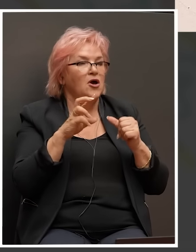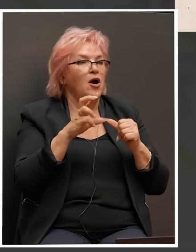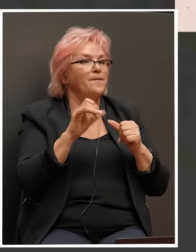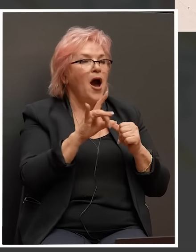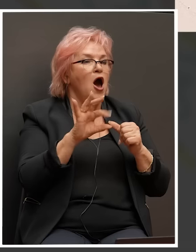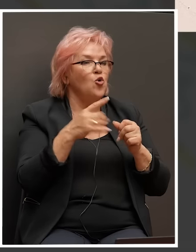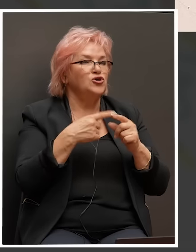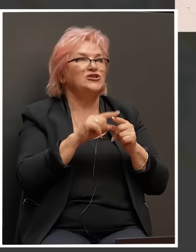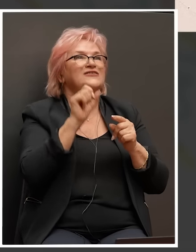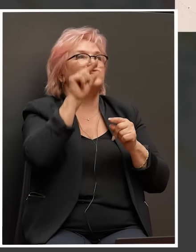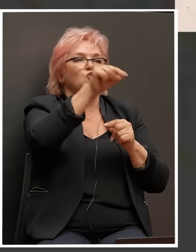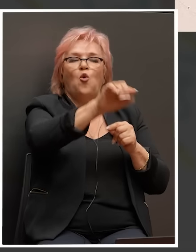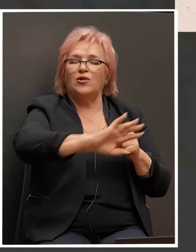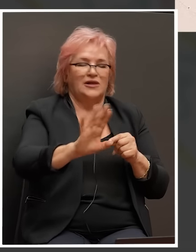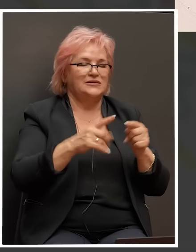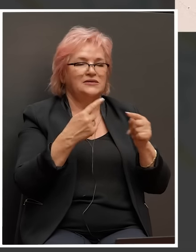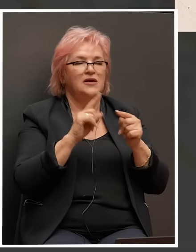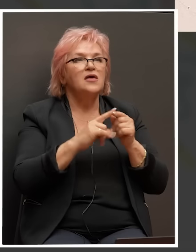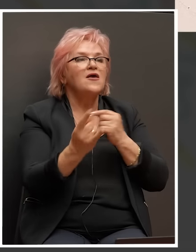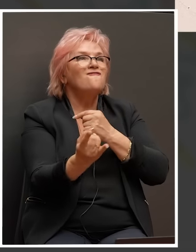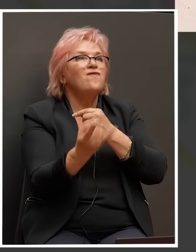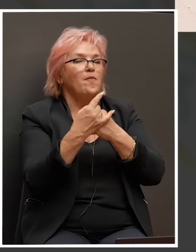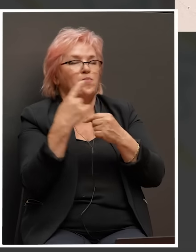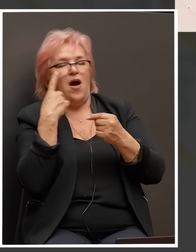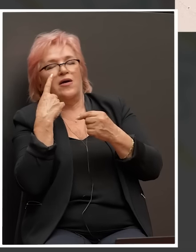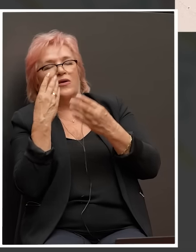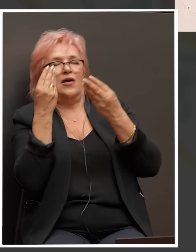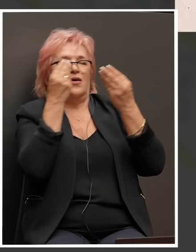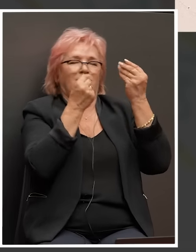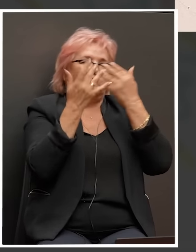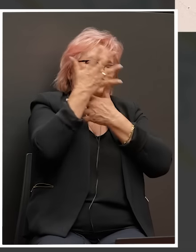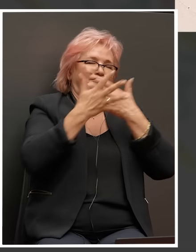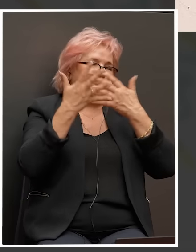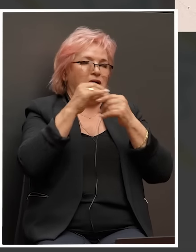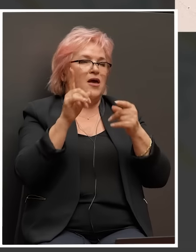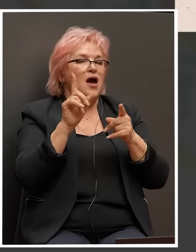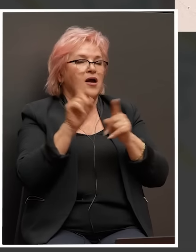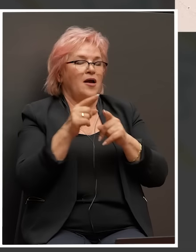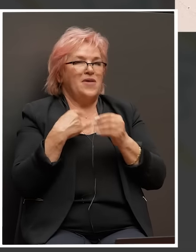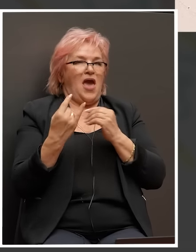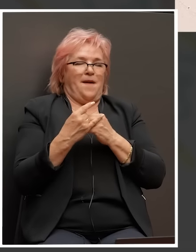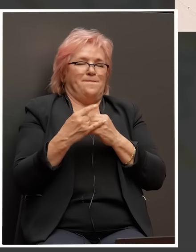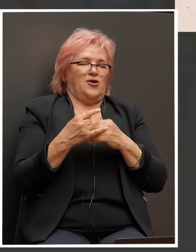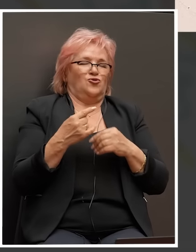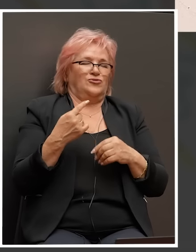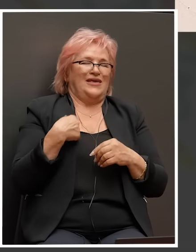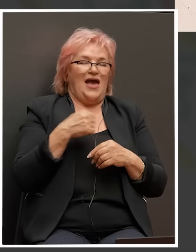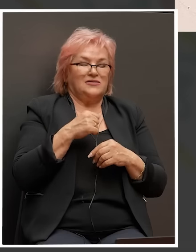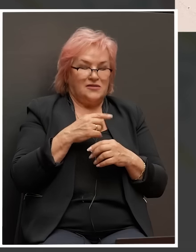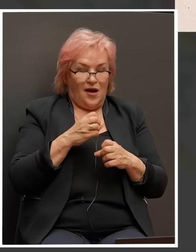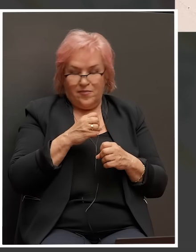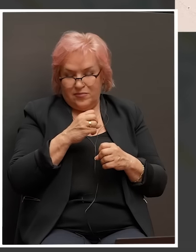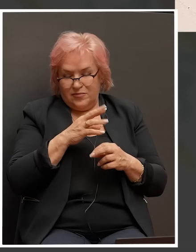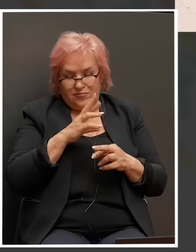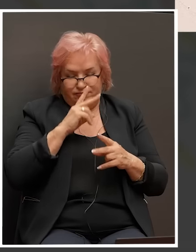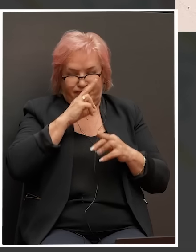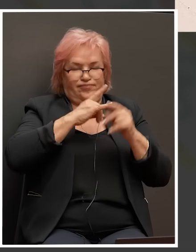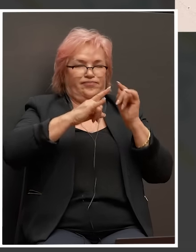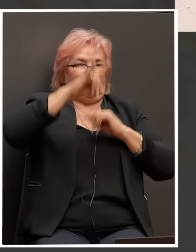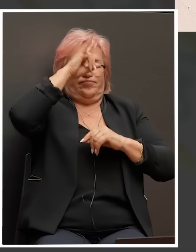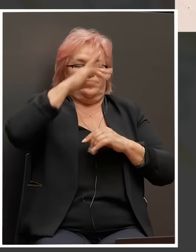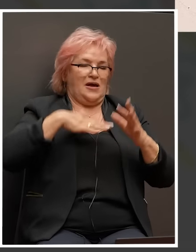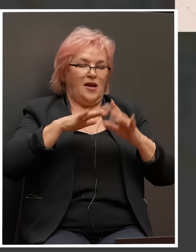Барочность, она не в золоте, барочность в обмане. Это тот самый случай, как обмануть меня несложно, я сам обманываться рад. Потому что вы никогда